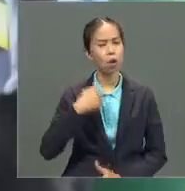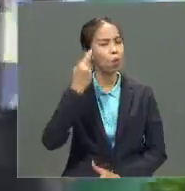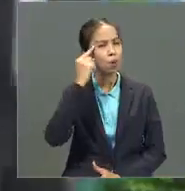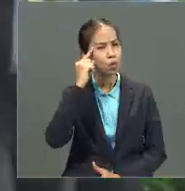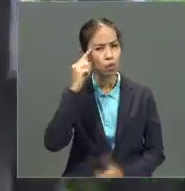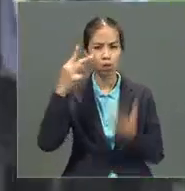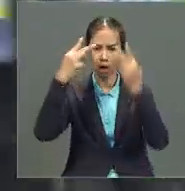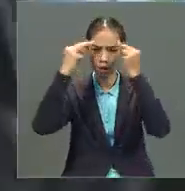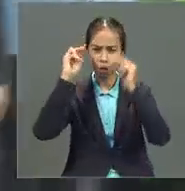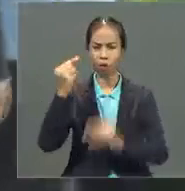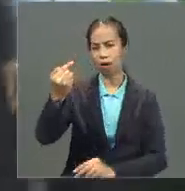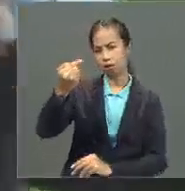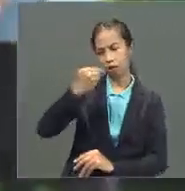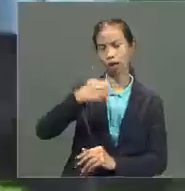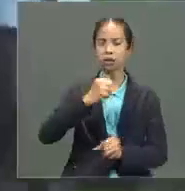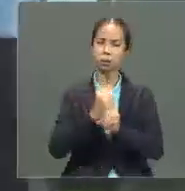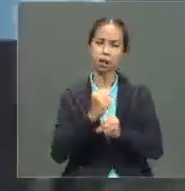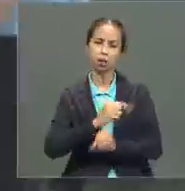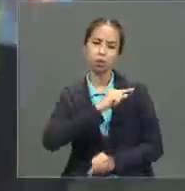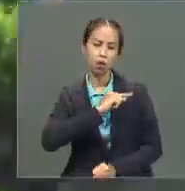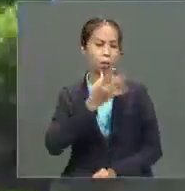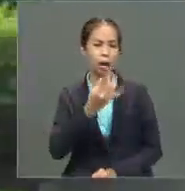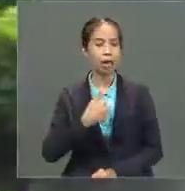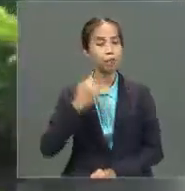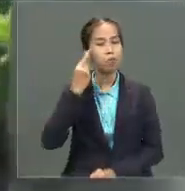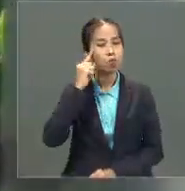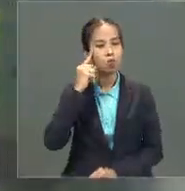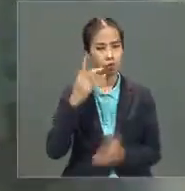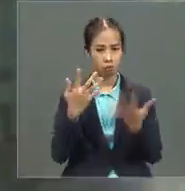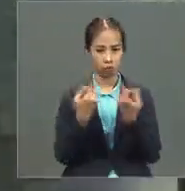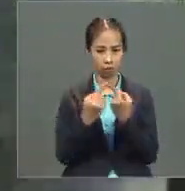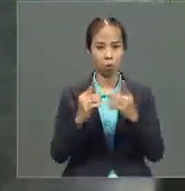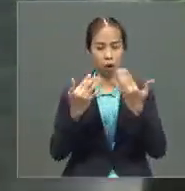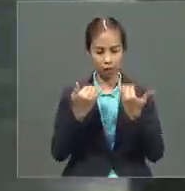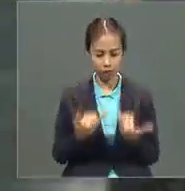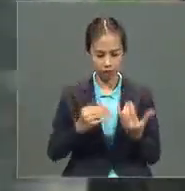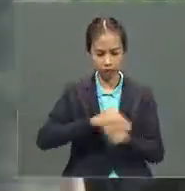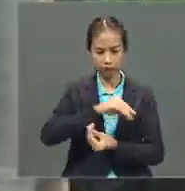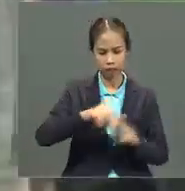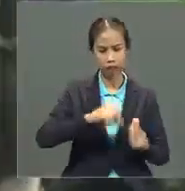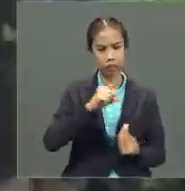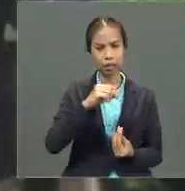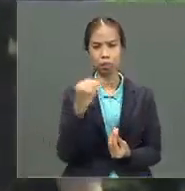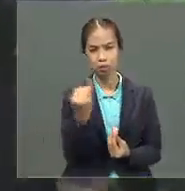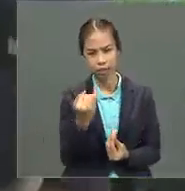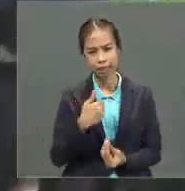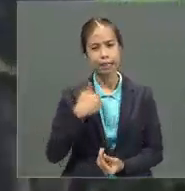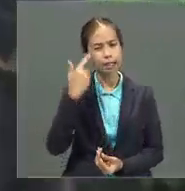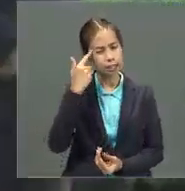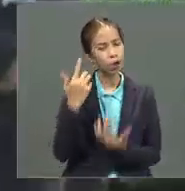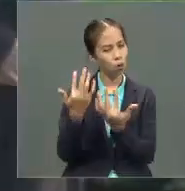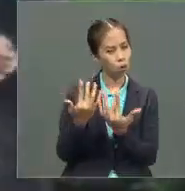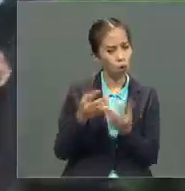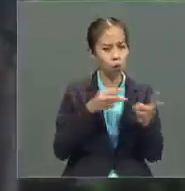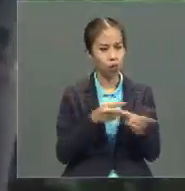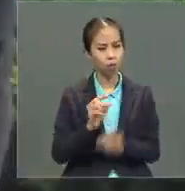ฐมนตรีจะมอบหมายให้ดูแลงานด้านใดบ้างแต่ยอมรับในช่วงภาวะเศรษฐกิจเช่นนี้ทุกคนย่อมคาดหวังมาตรการใหม่ๆ